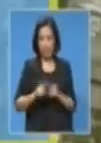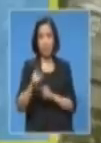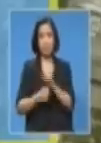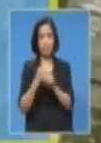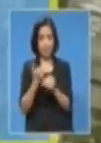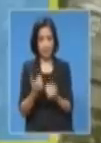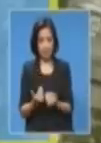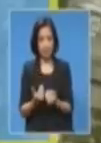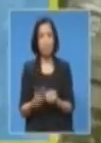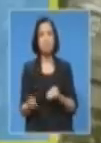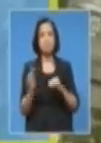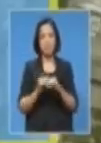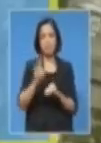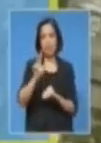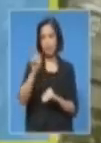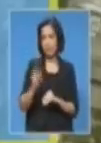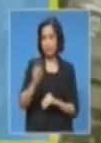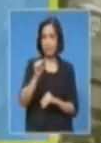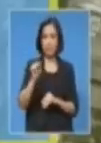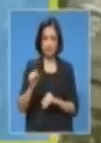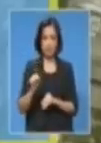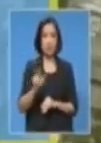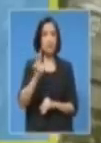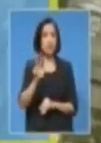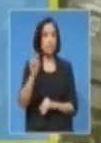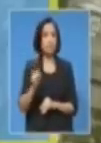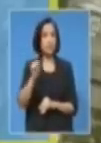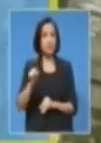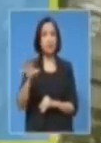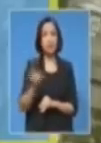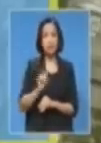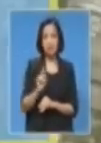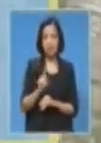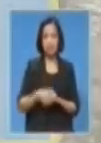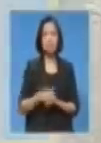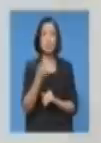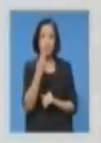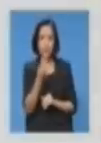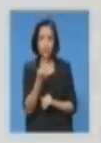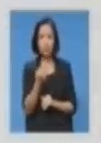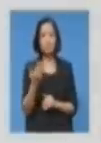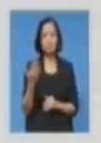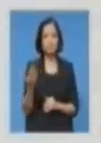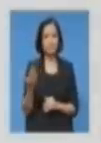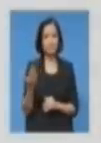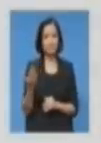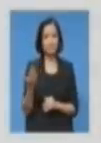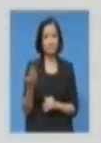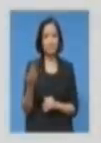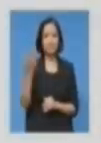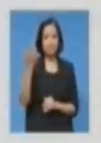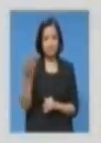ของปีนี้นะครับถามว่า 3% นั้นมาจากไหนนะครับถ้าจะดูไปในรายละเอียดที่ท่านปรากฏบนจอน